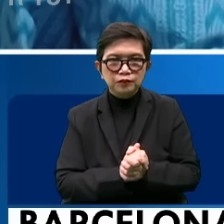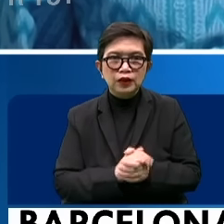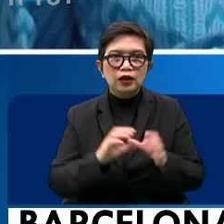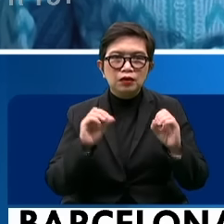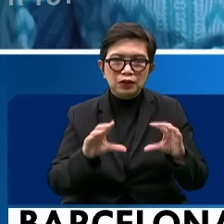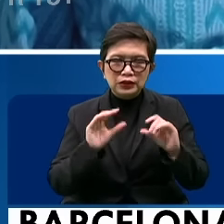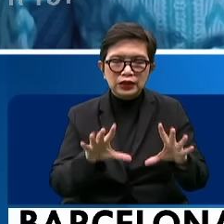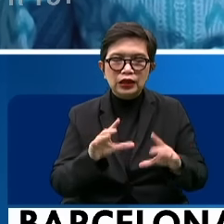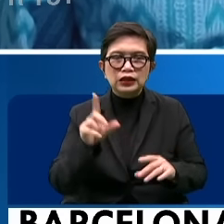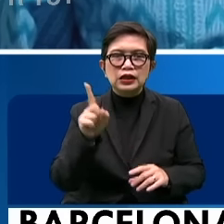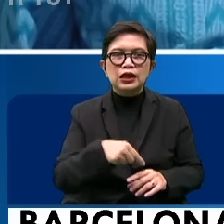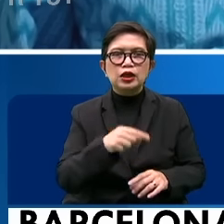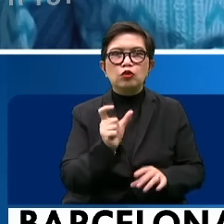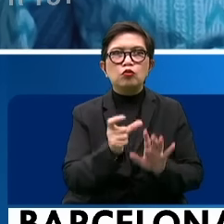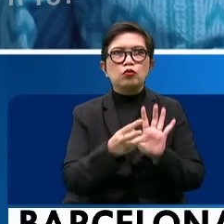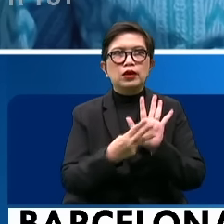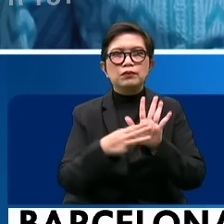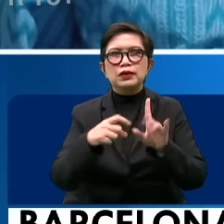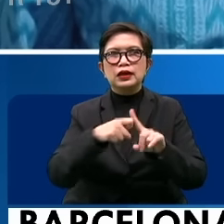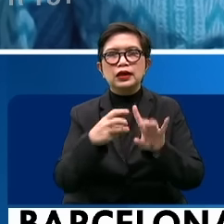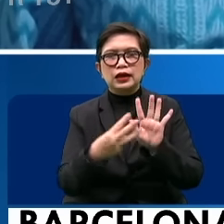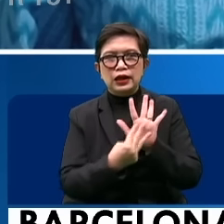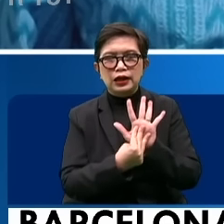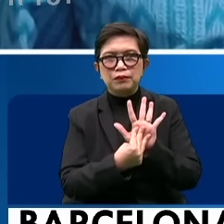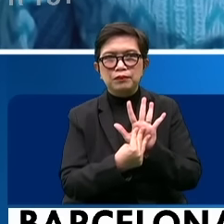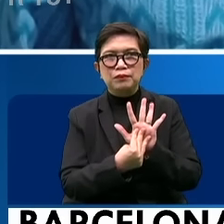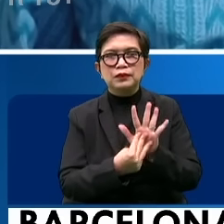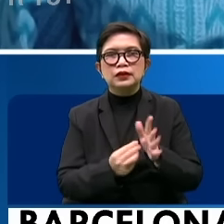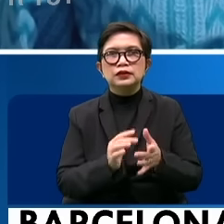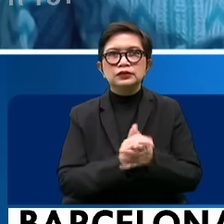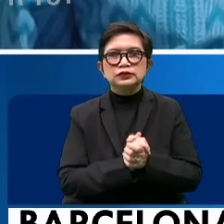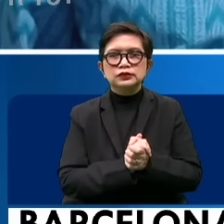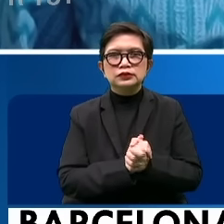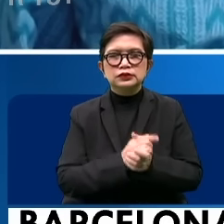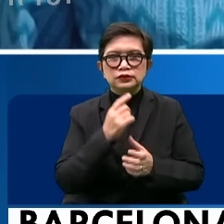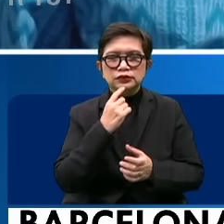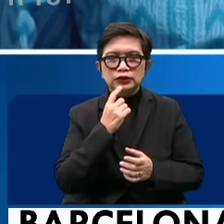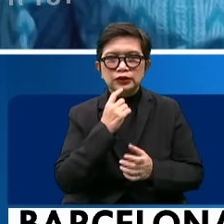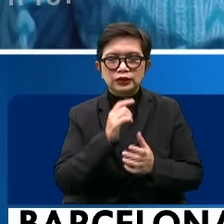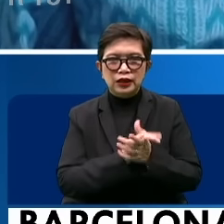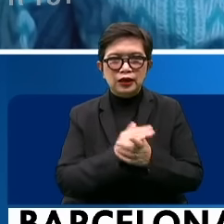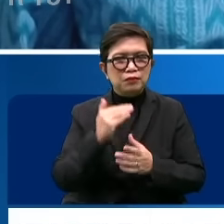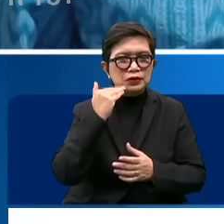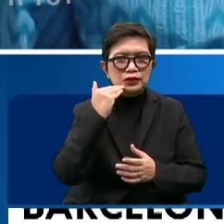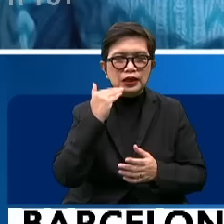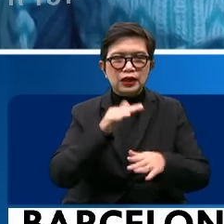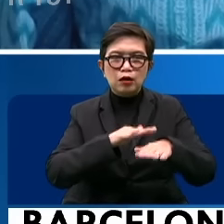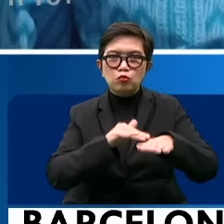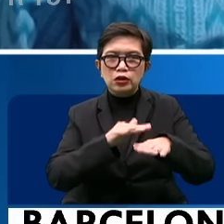UMKM yang justru menjaga kekhasan daripada Indonesia itu, uniquely daripada Indonesia itu